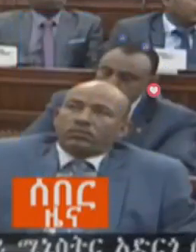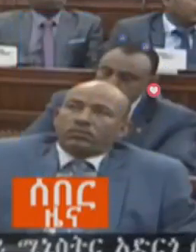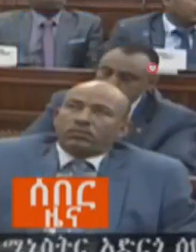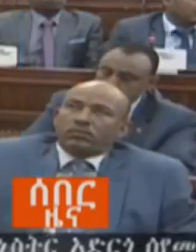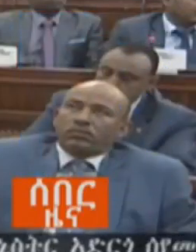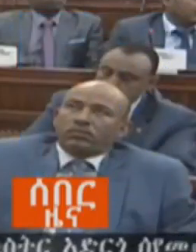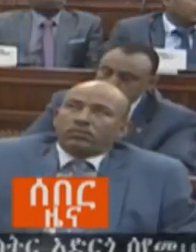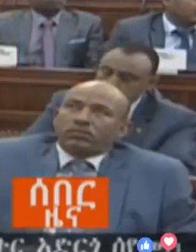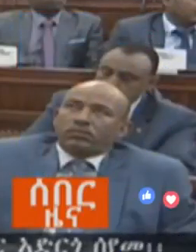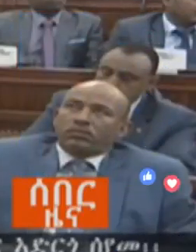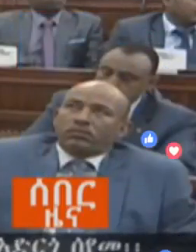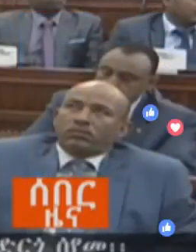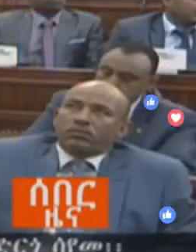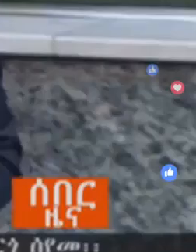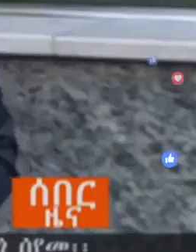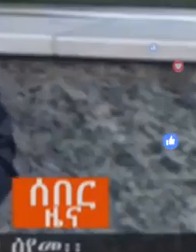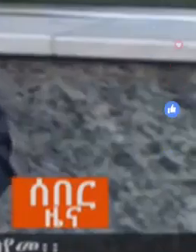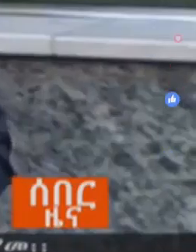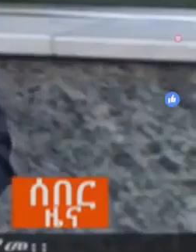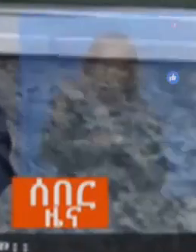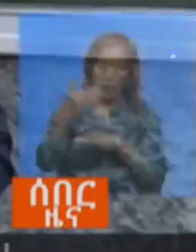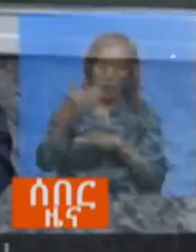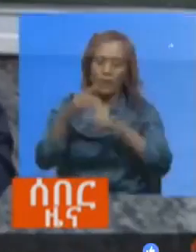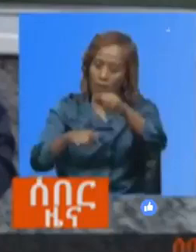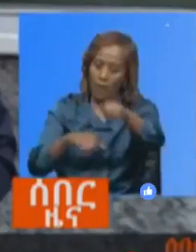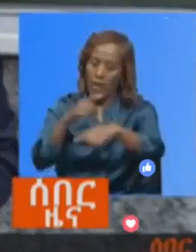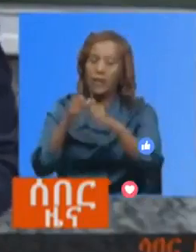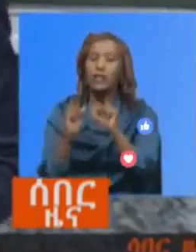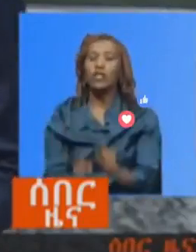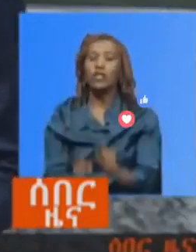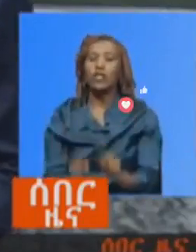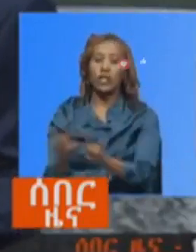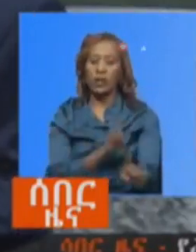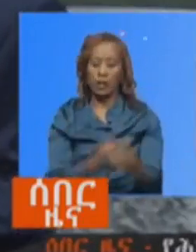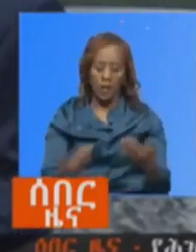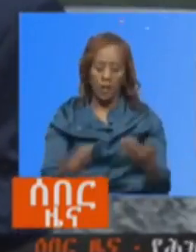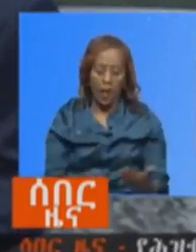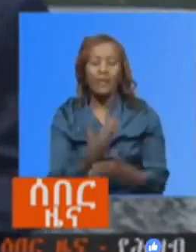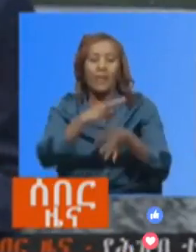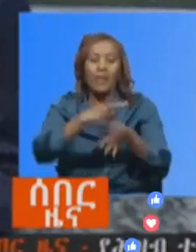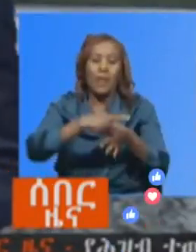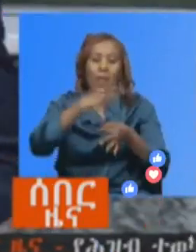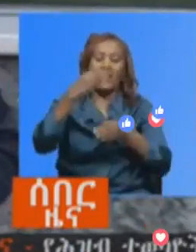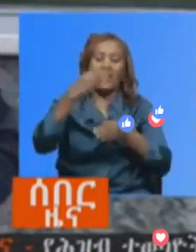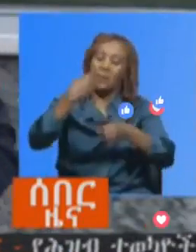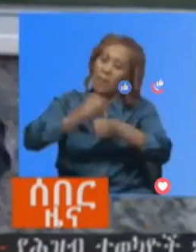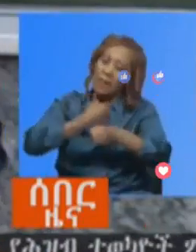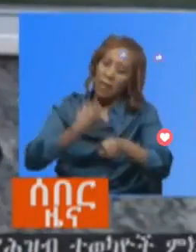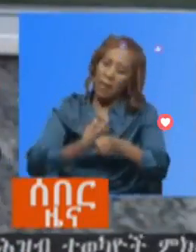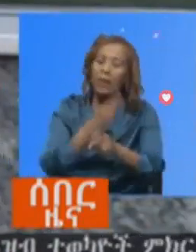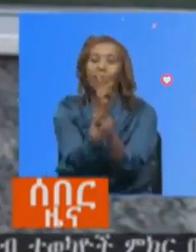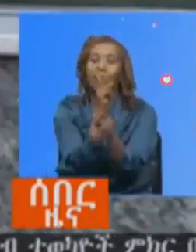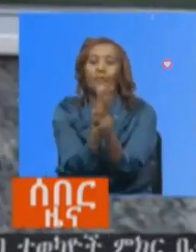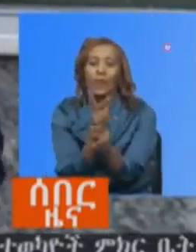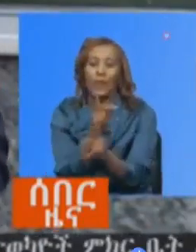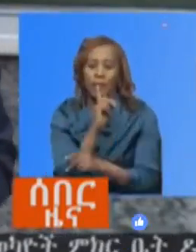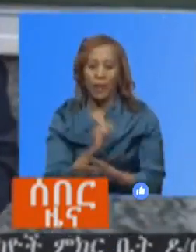ጊዜ በማካካስ ወደፊት መጓዝ እንችል ዘንድ በአዲስ መንፈስ መረባረብ